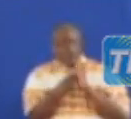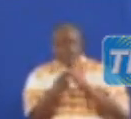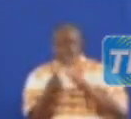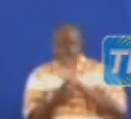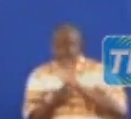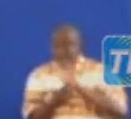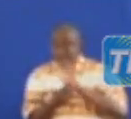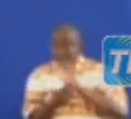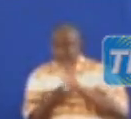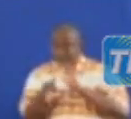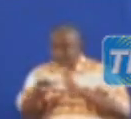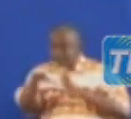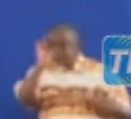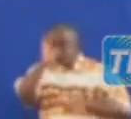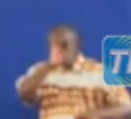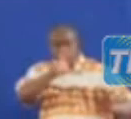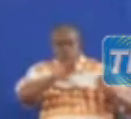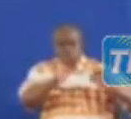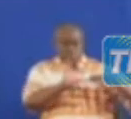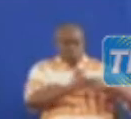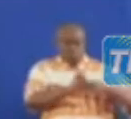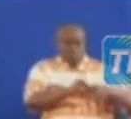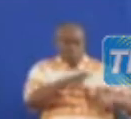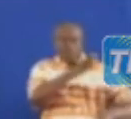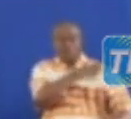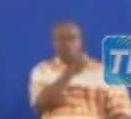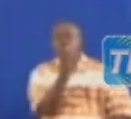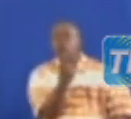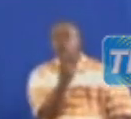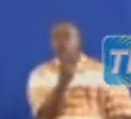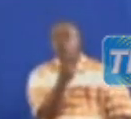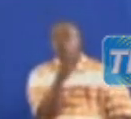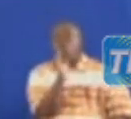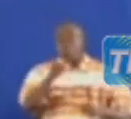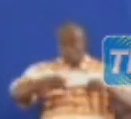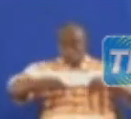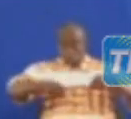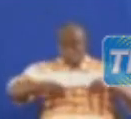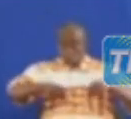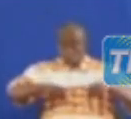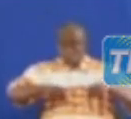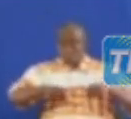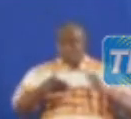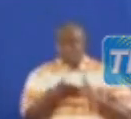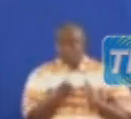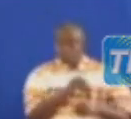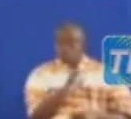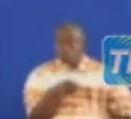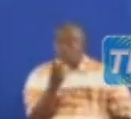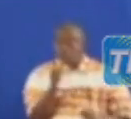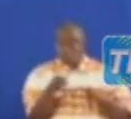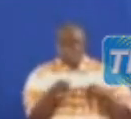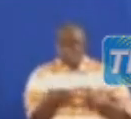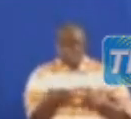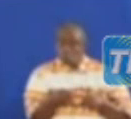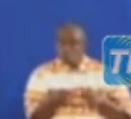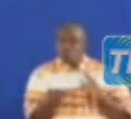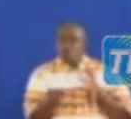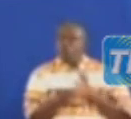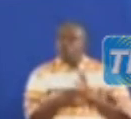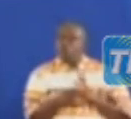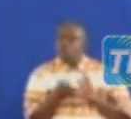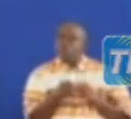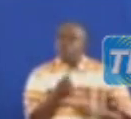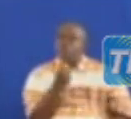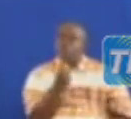1,076 walichaguliwa kujiunga na kidato cha kwanza mwaka 2023, na hadi Februari mwaka huu